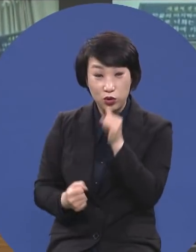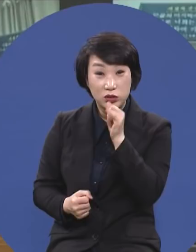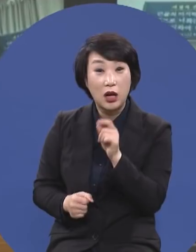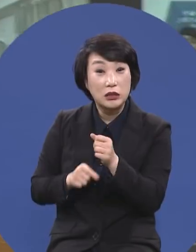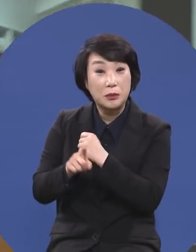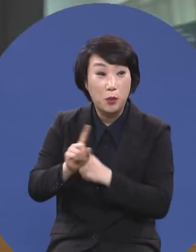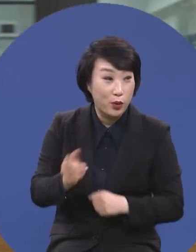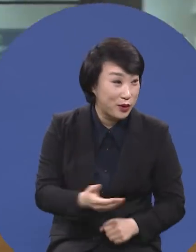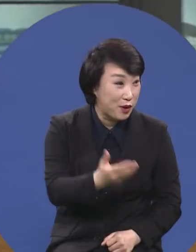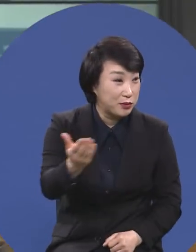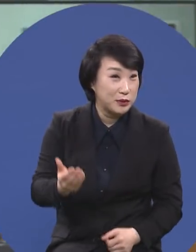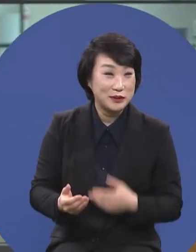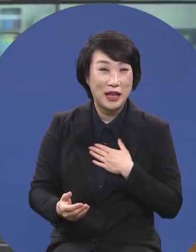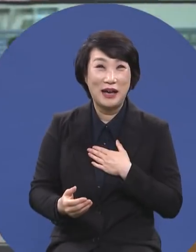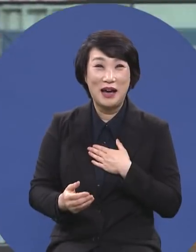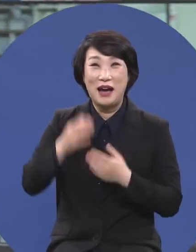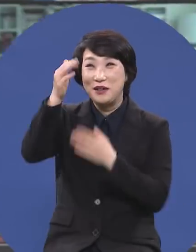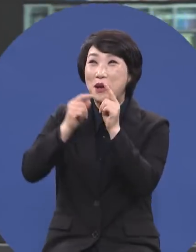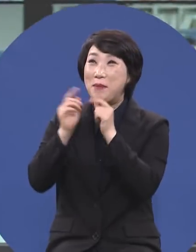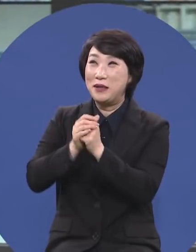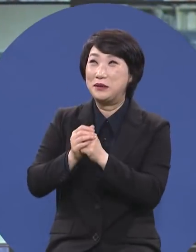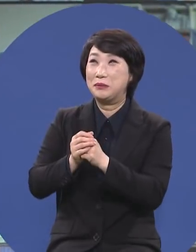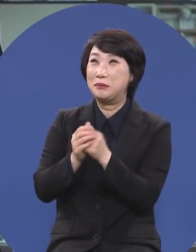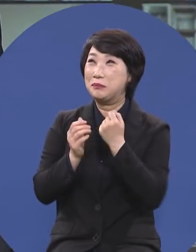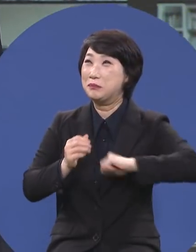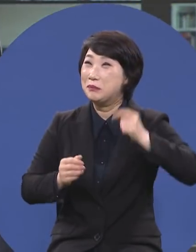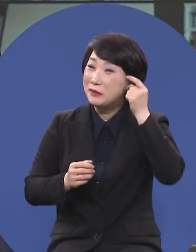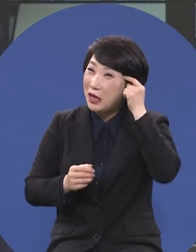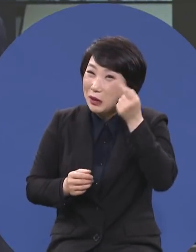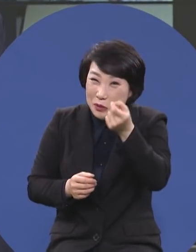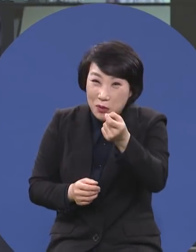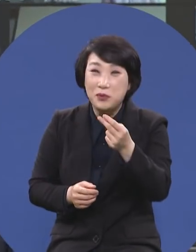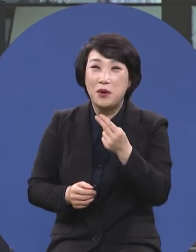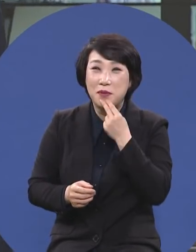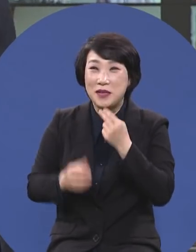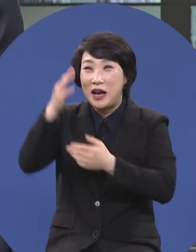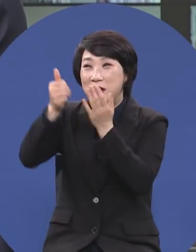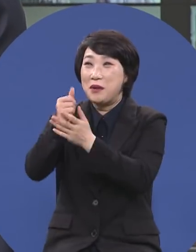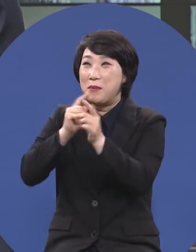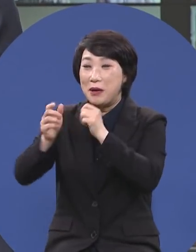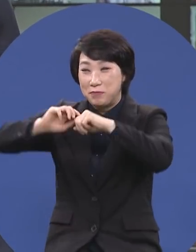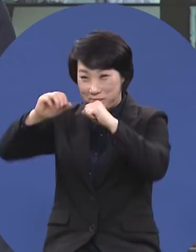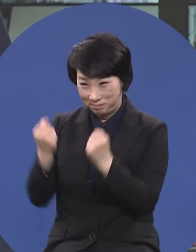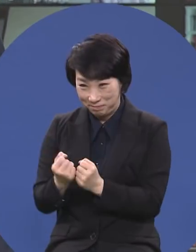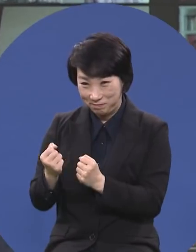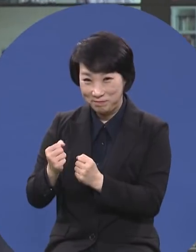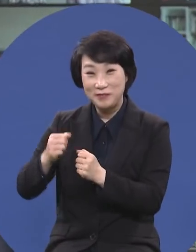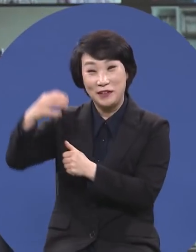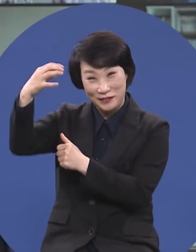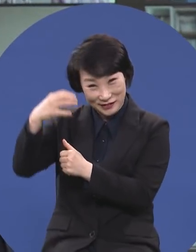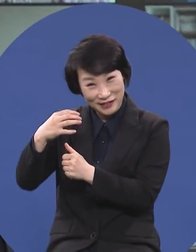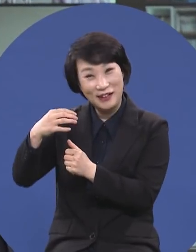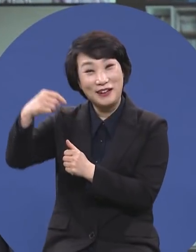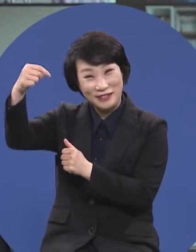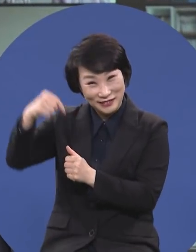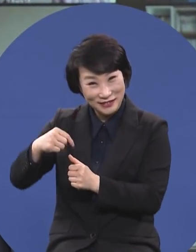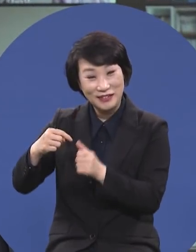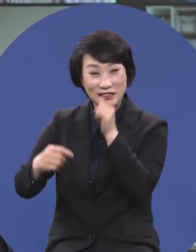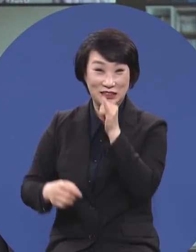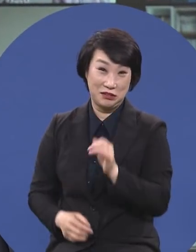말은 꼼짝달싹 없이 결박당해서 순종해서 들어야 된다 그